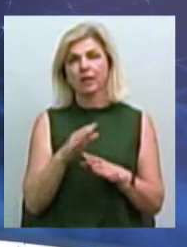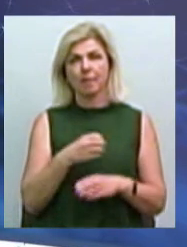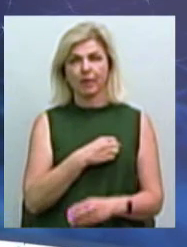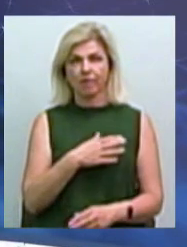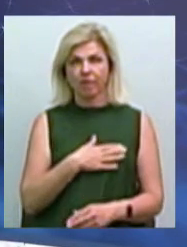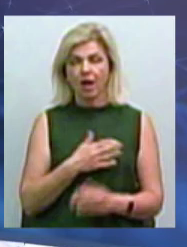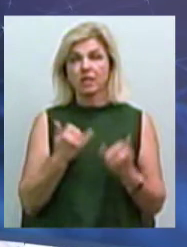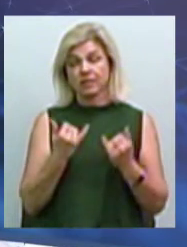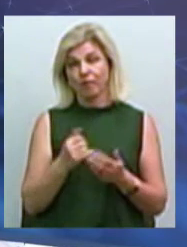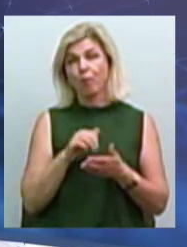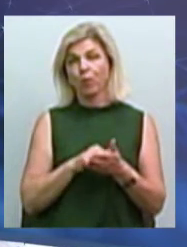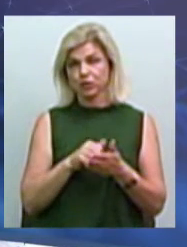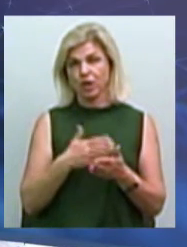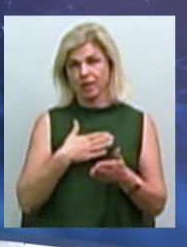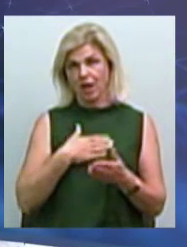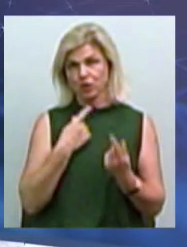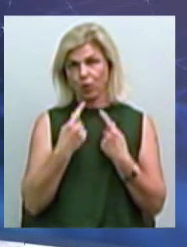для сьогоднішньої нашої розмови.